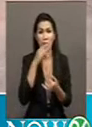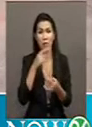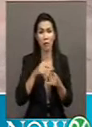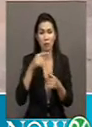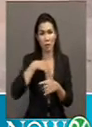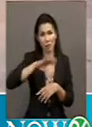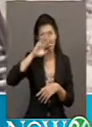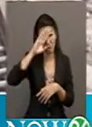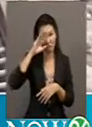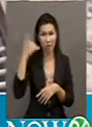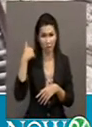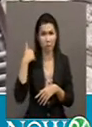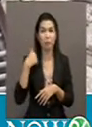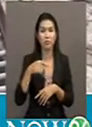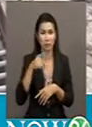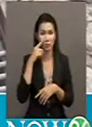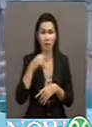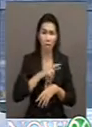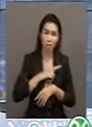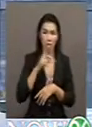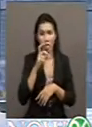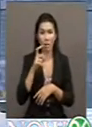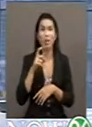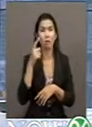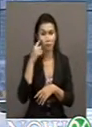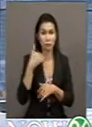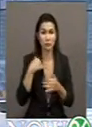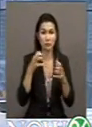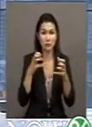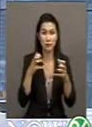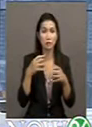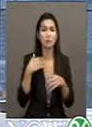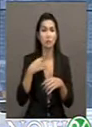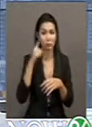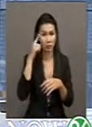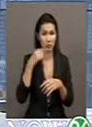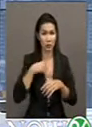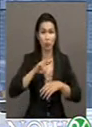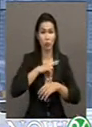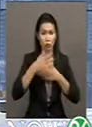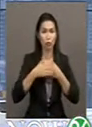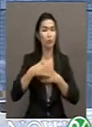ว่ามีไข้สูงเริ่มที่จะไม่สามารถควบคุมตัวเองได้ใกล้ๆจะมีอาการชักก็ถ้ายังพอมีสติ